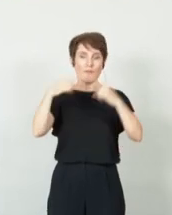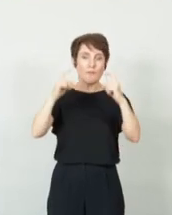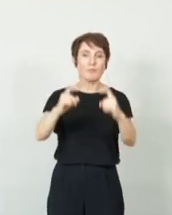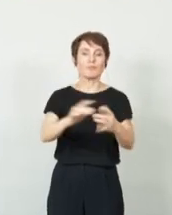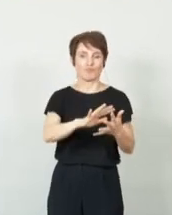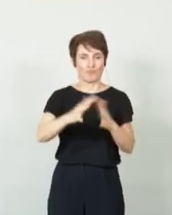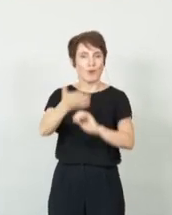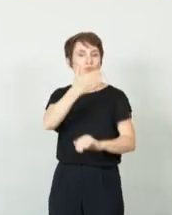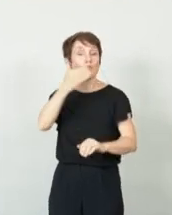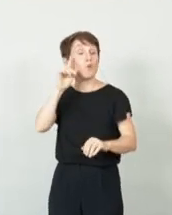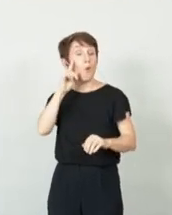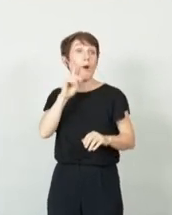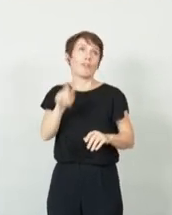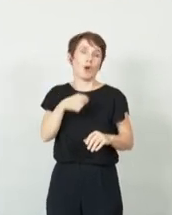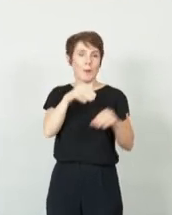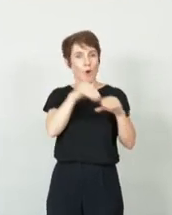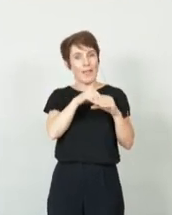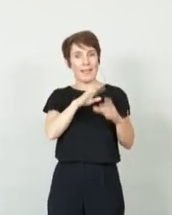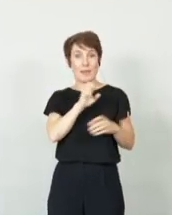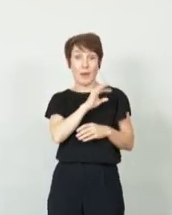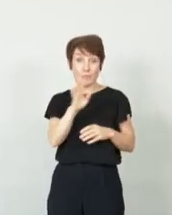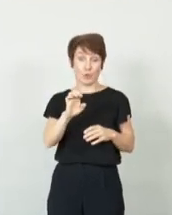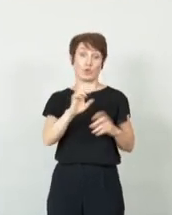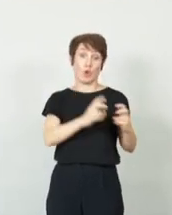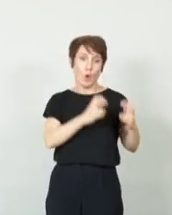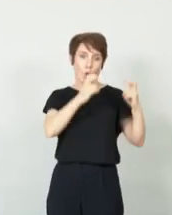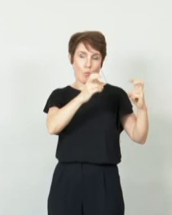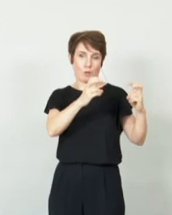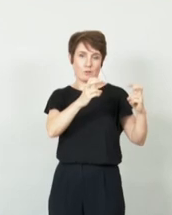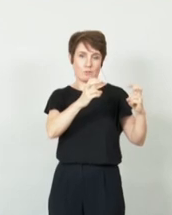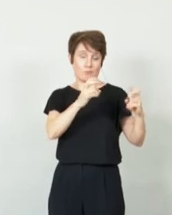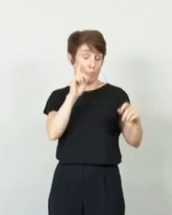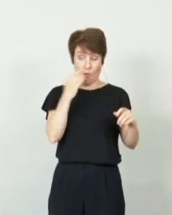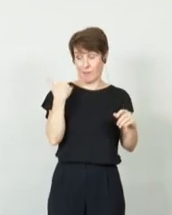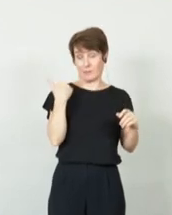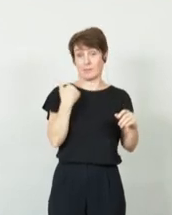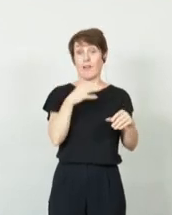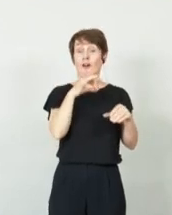progression prévue de l'épargne brute votée au budget primitif 2023